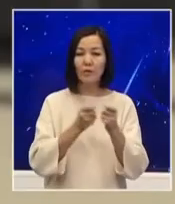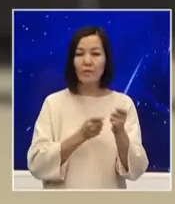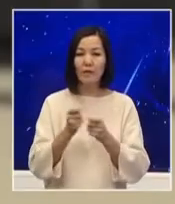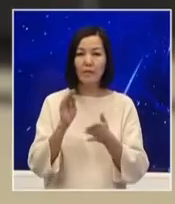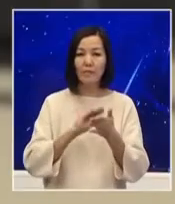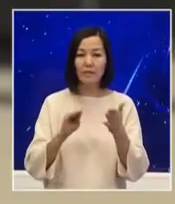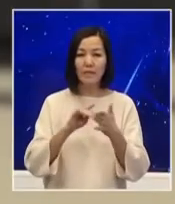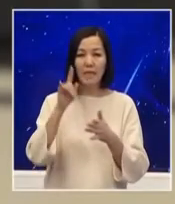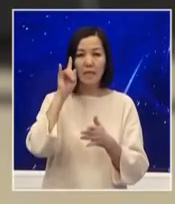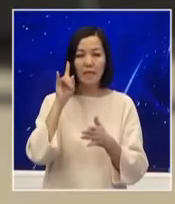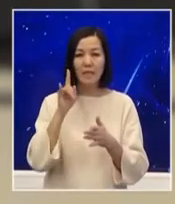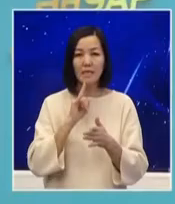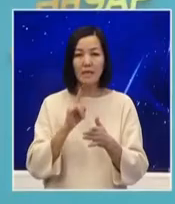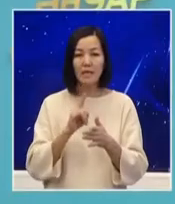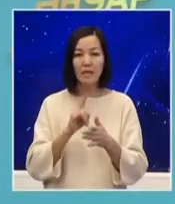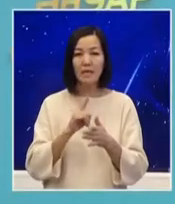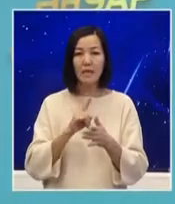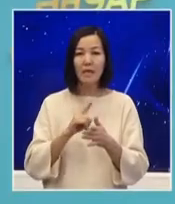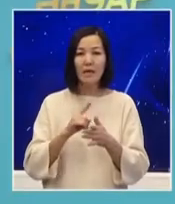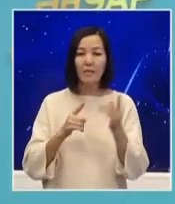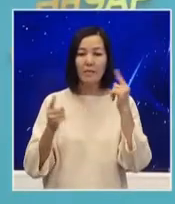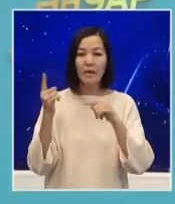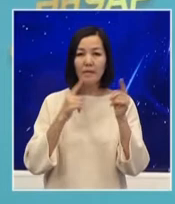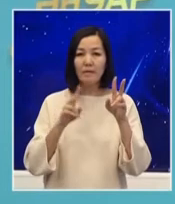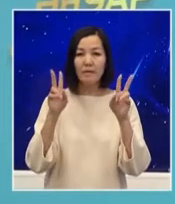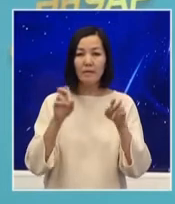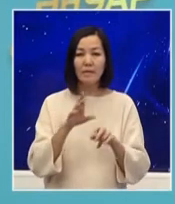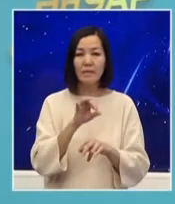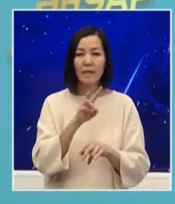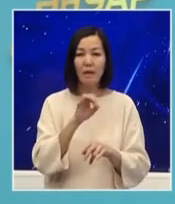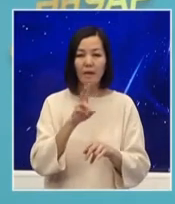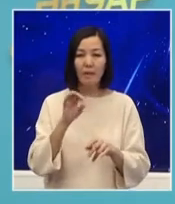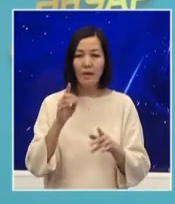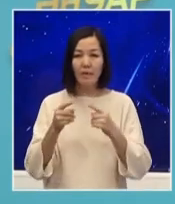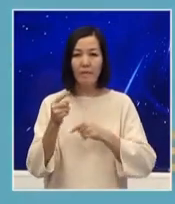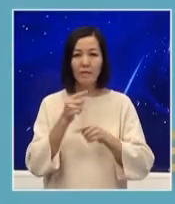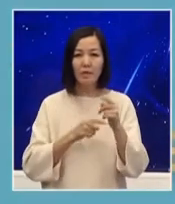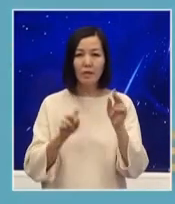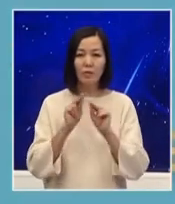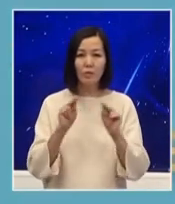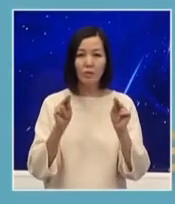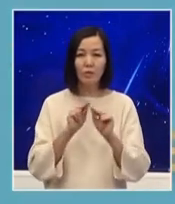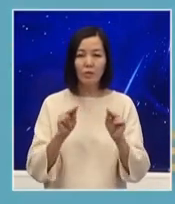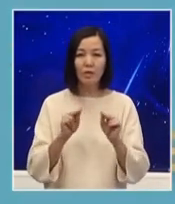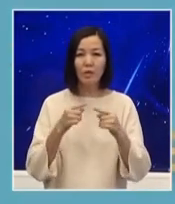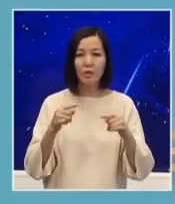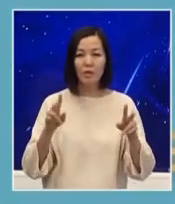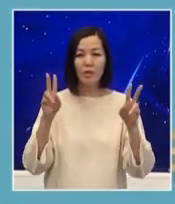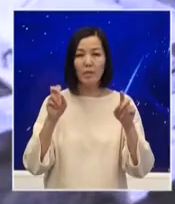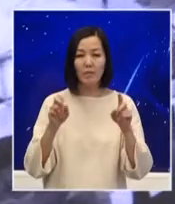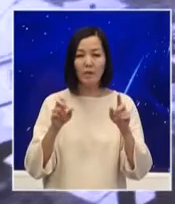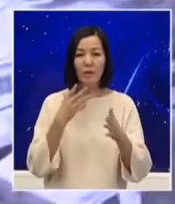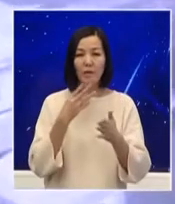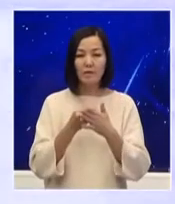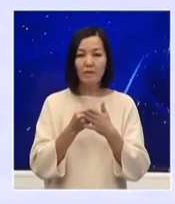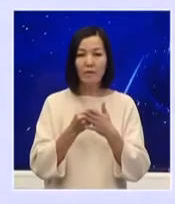писателей Казахстана. Его перу принадлежат такие произведения, как «Стрела Махамбета», «Возвращение учителя», «Трон Рудаки» и многие другие. В свое